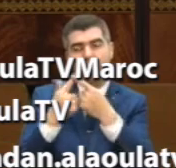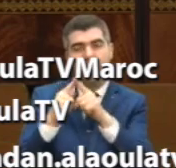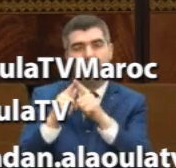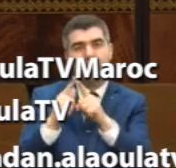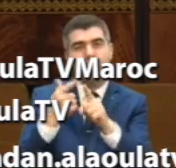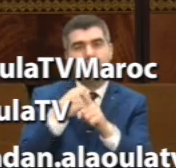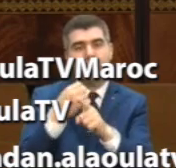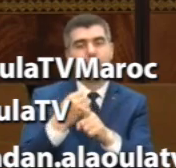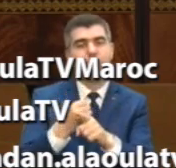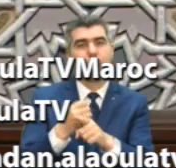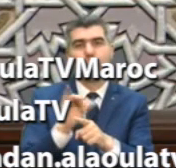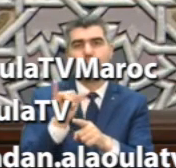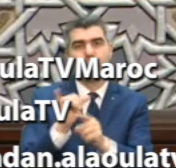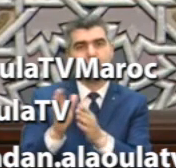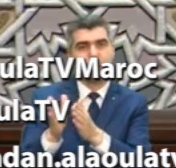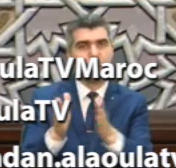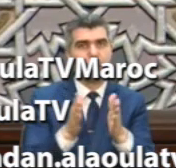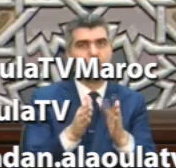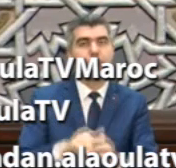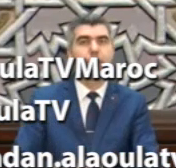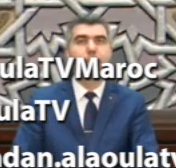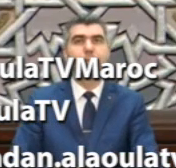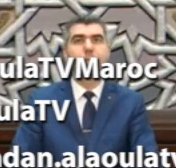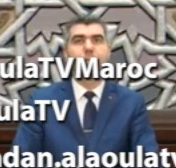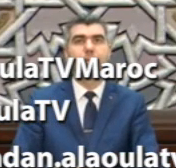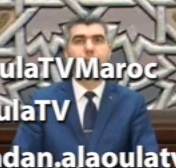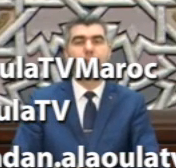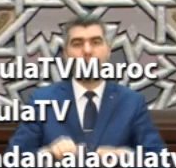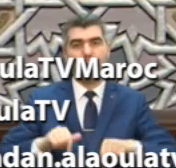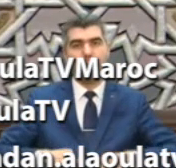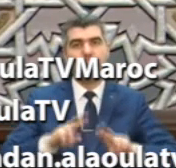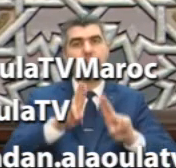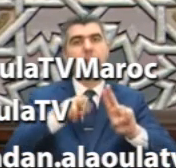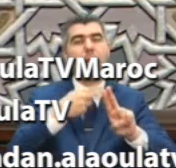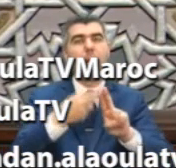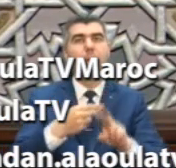السكاني؟ وشكرا. شكرا السيد الوزير، تفضلوا.